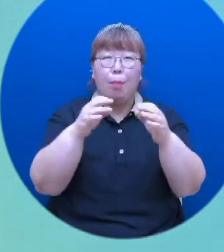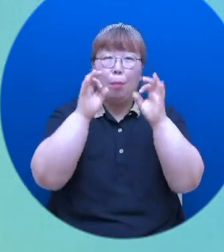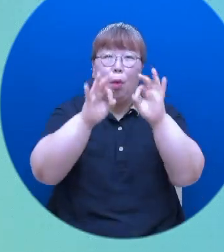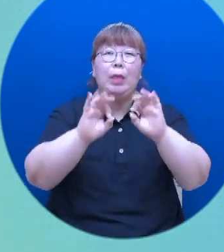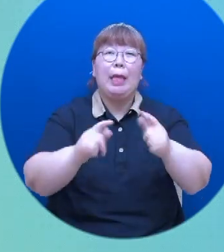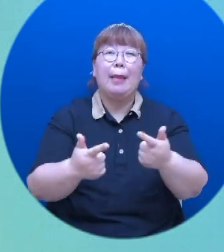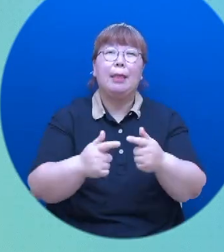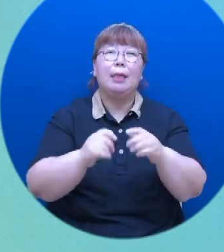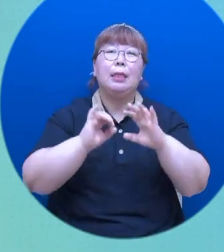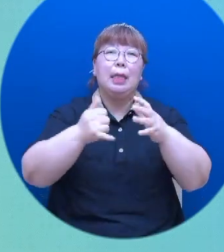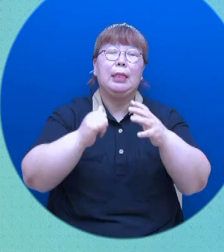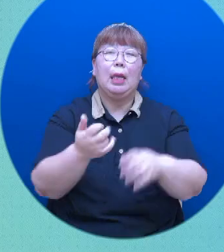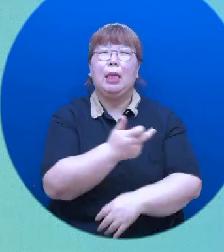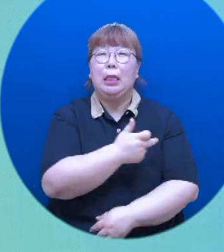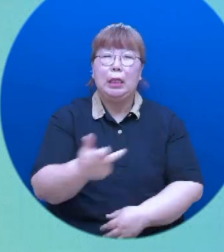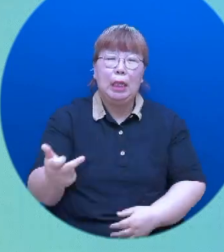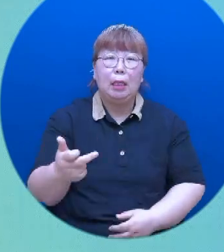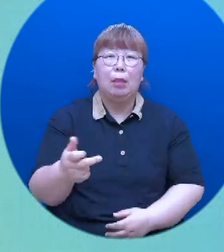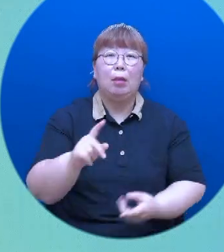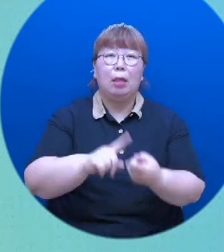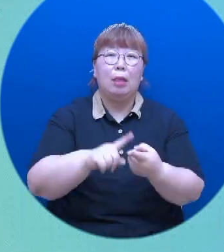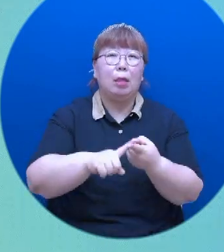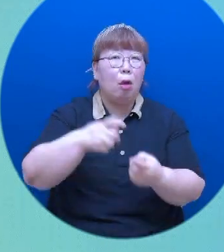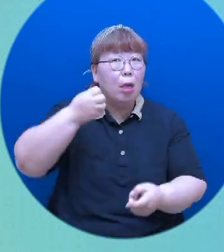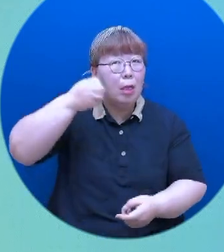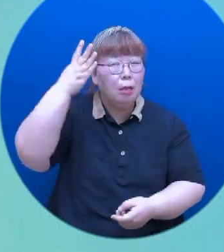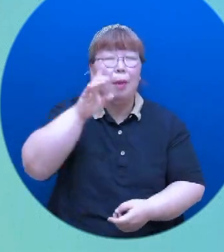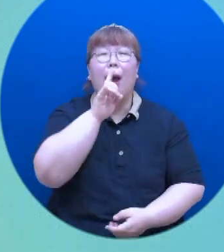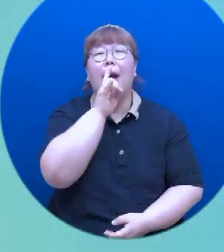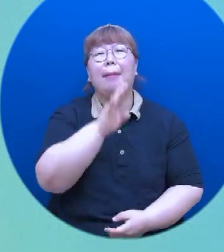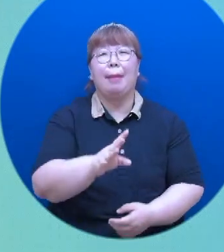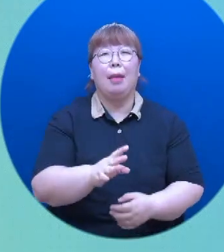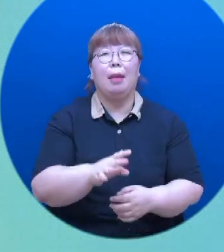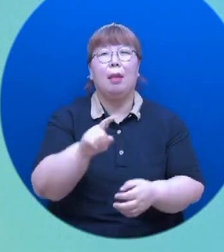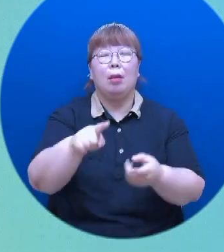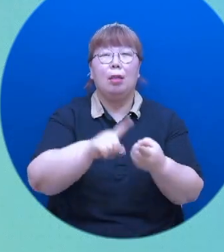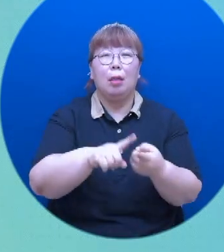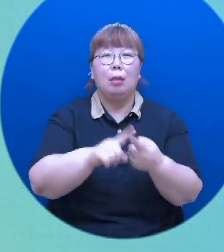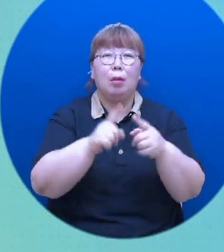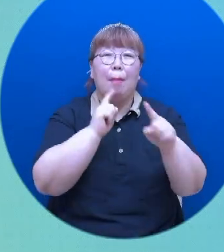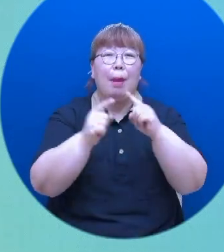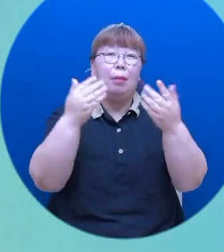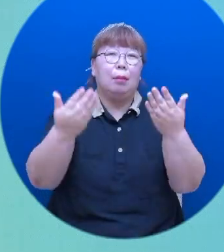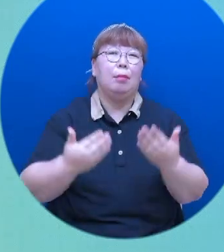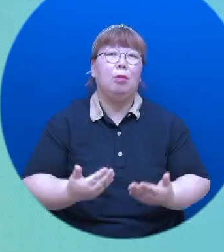크다고 하는 사실을 잊어서는 안 돼. 이것을 말씀해 주고 있잖아요.